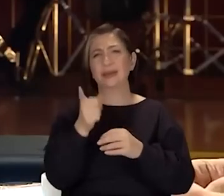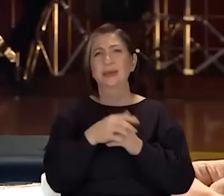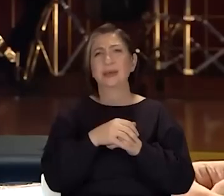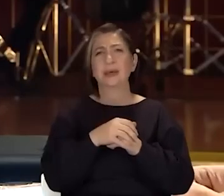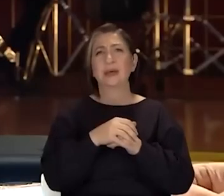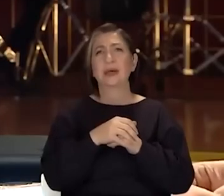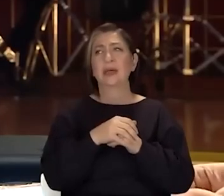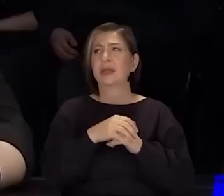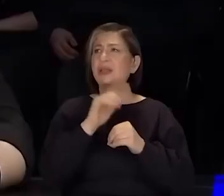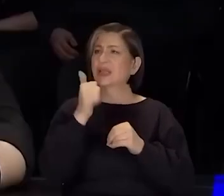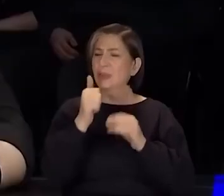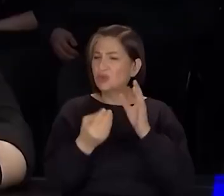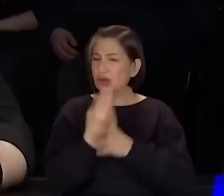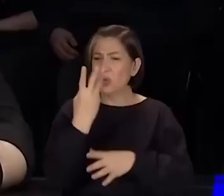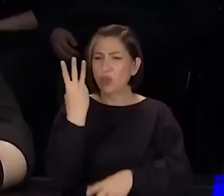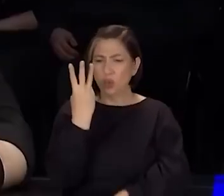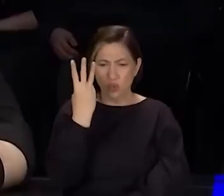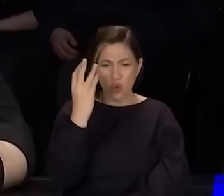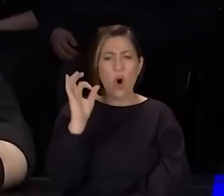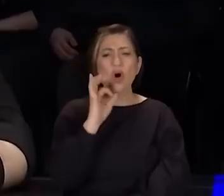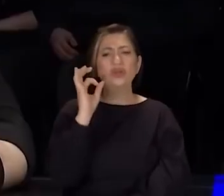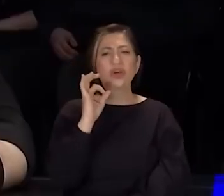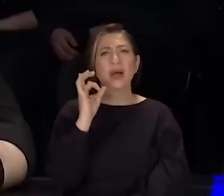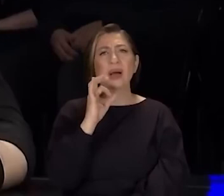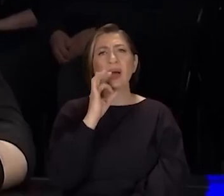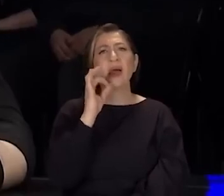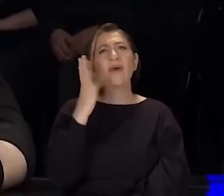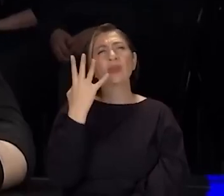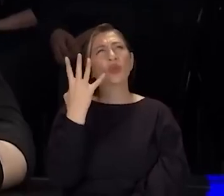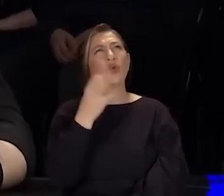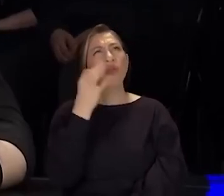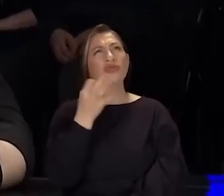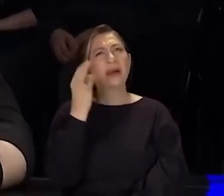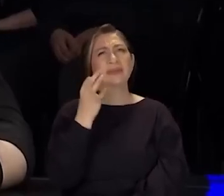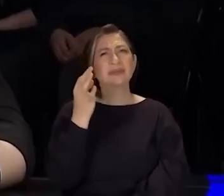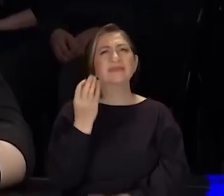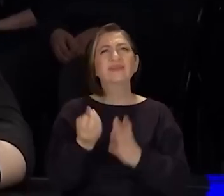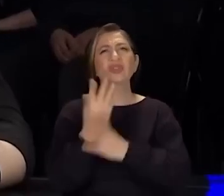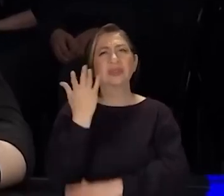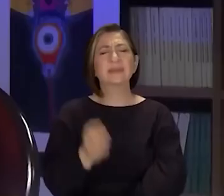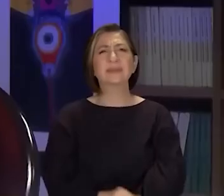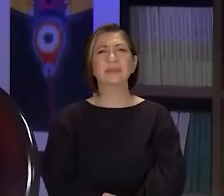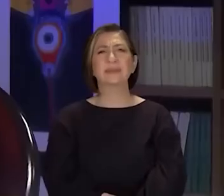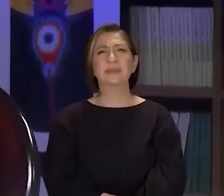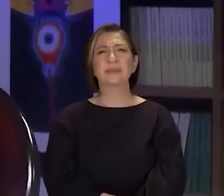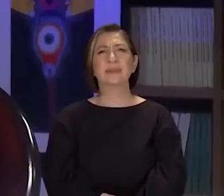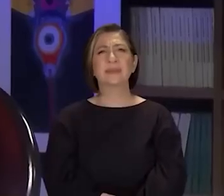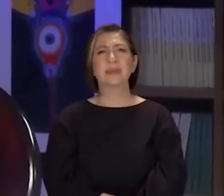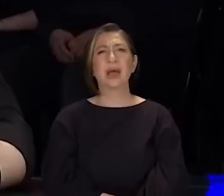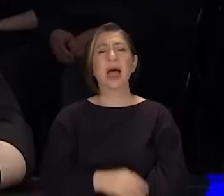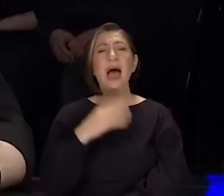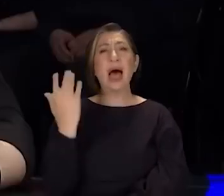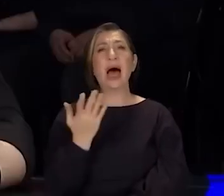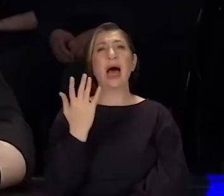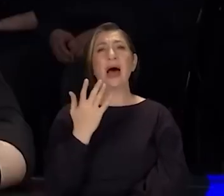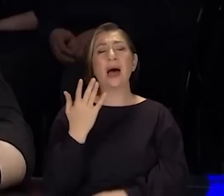Tekli ne zaman çıktı? 3 Ocak veya 4 Ocak da çıkarttı. 4 Ocak. 4 Ocak'ta çıktı. Ah Be